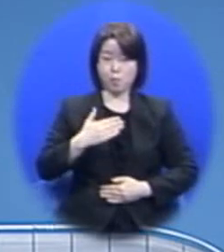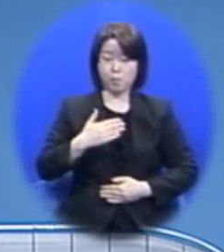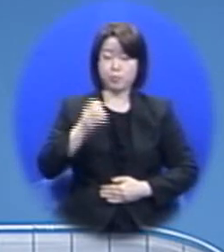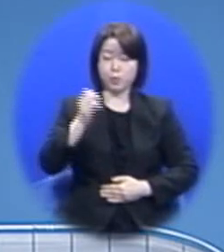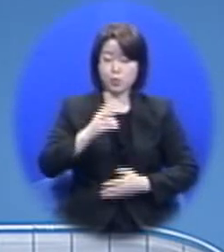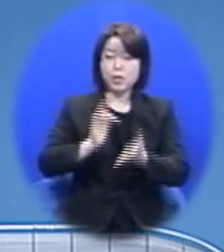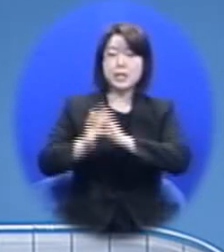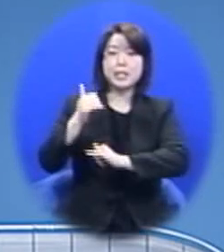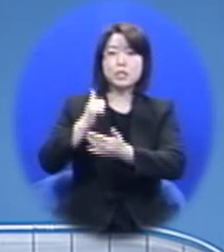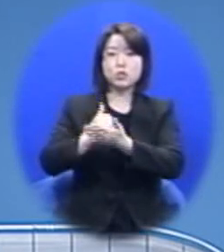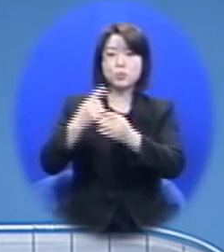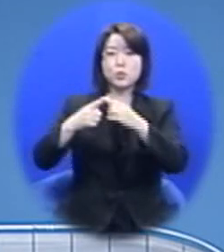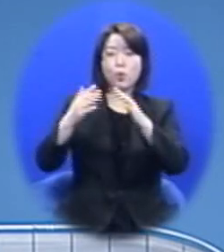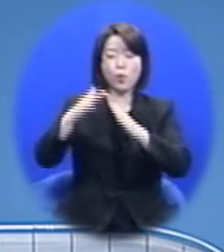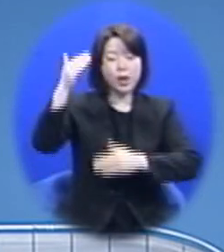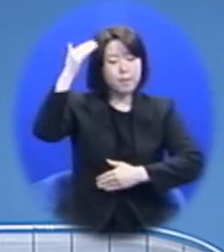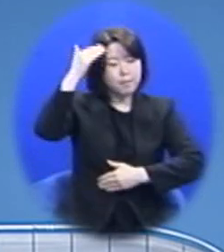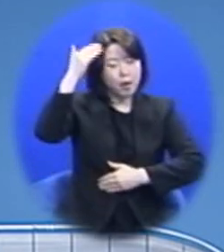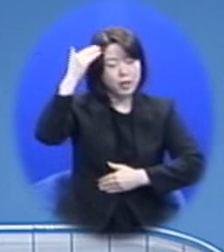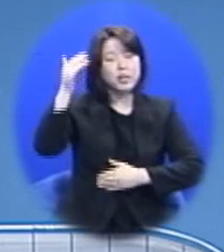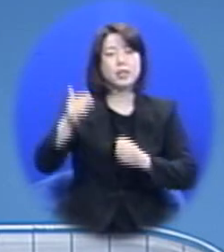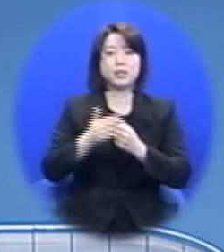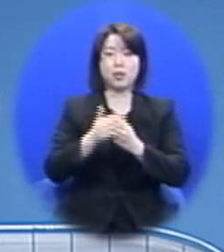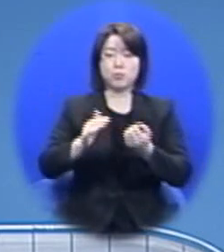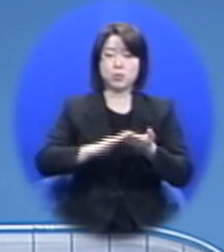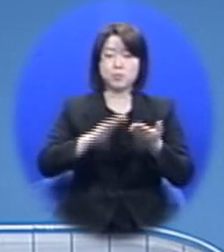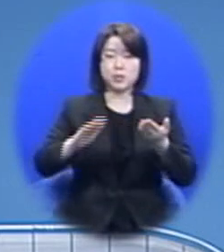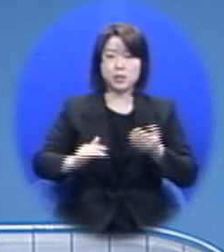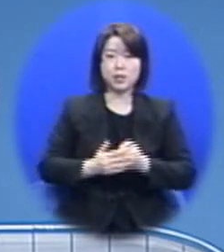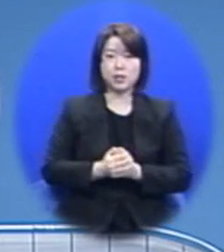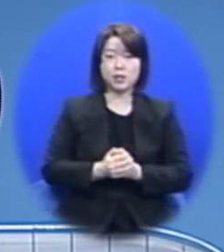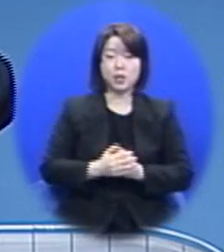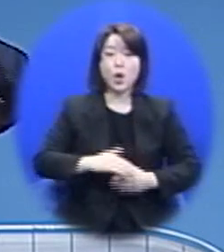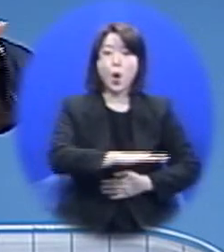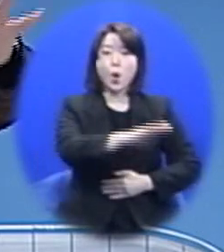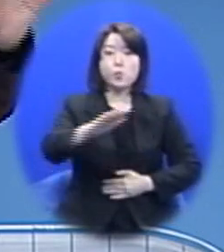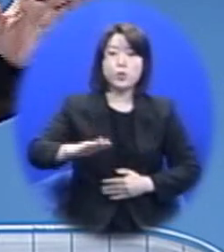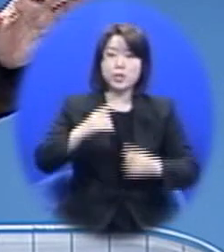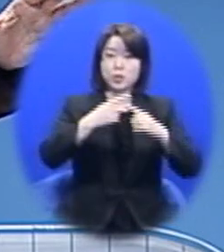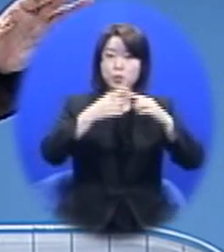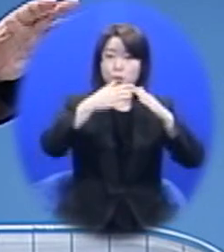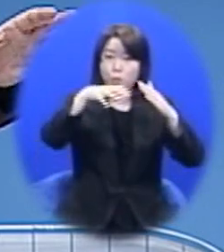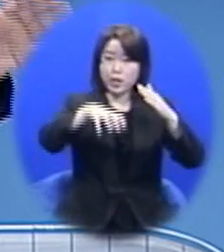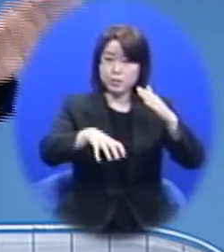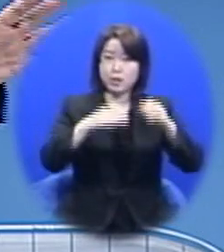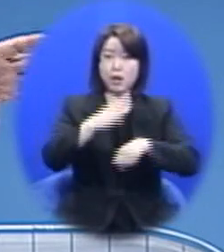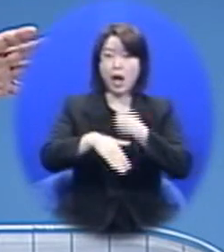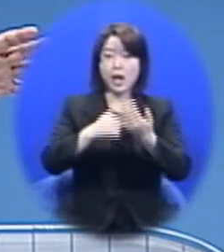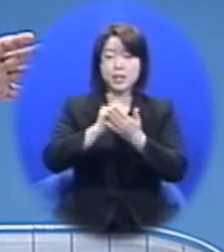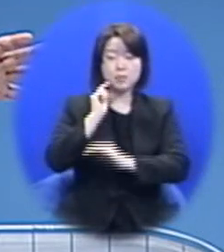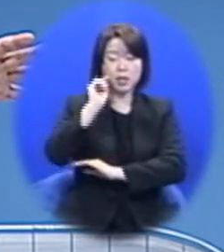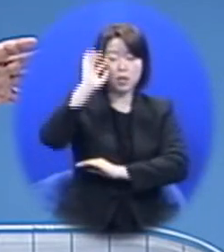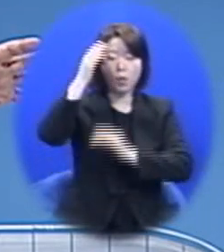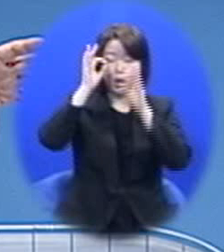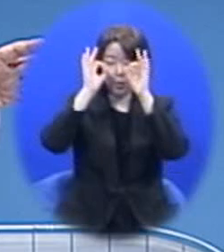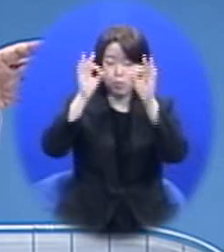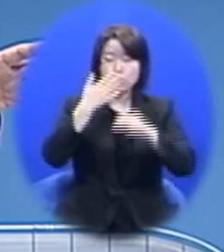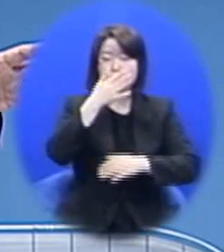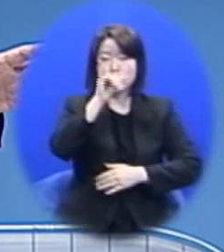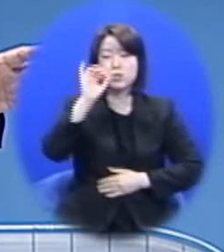교회의 머리이기 때문입니다. 우리는 교회에서 하나님의 영광을 볼 수 있어야 합니다.